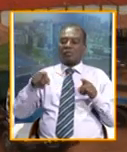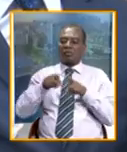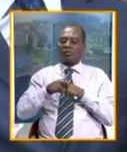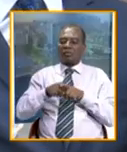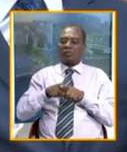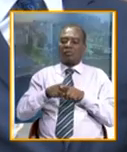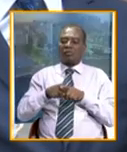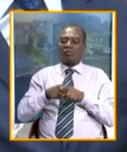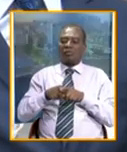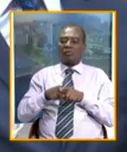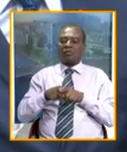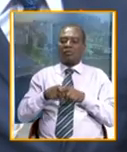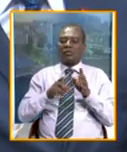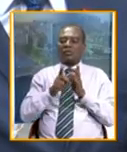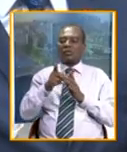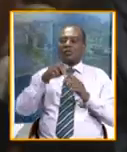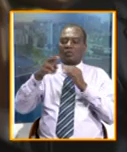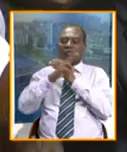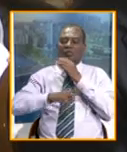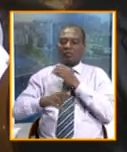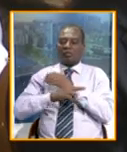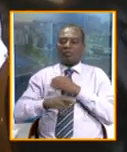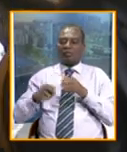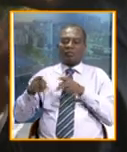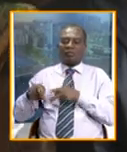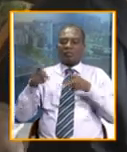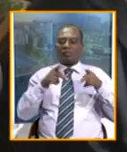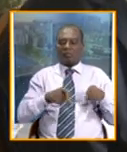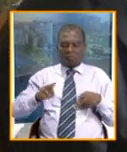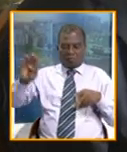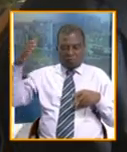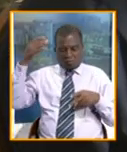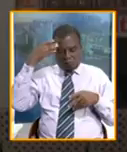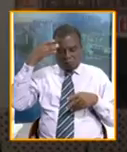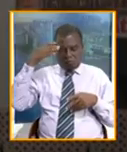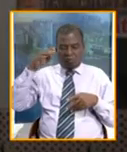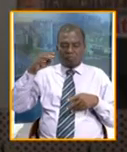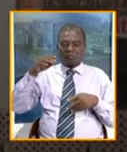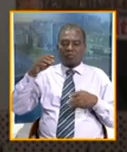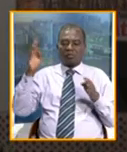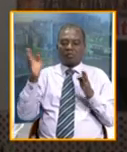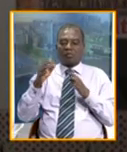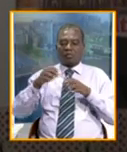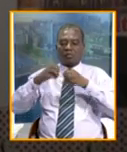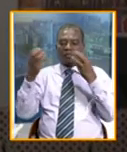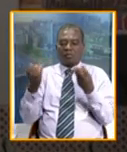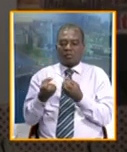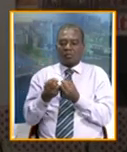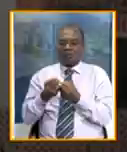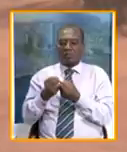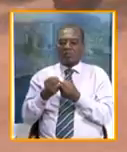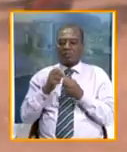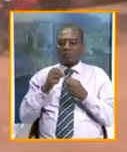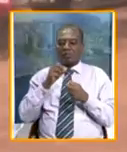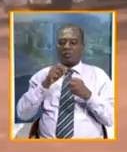le développement de la région. Selon le ministre Albert-François Micha, des ateliers de ce genre vont être